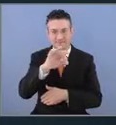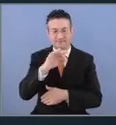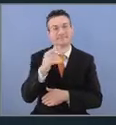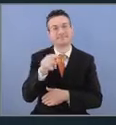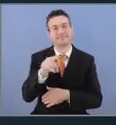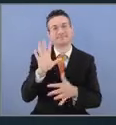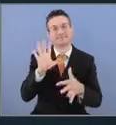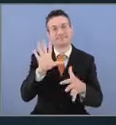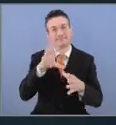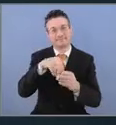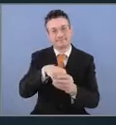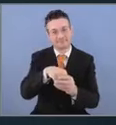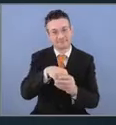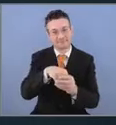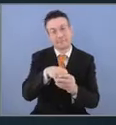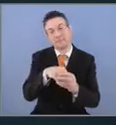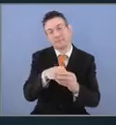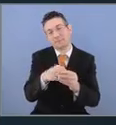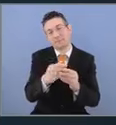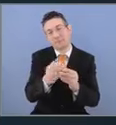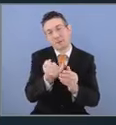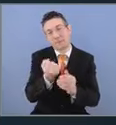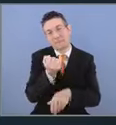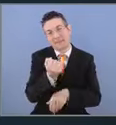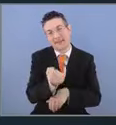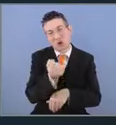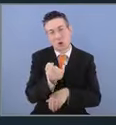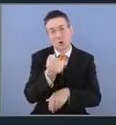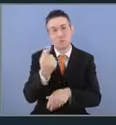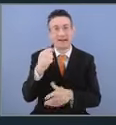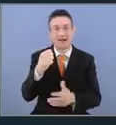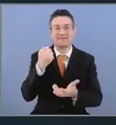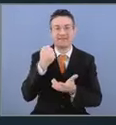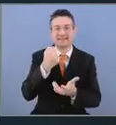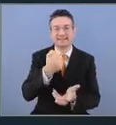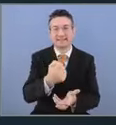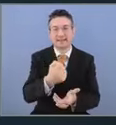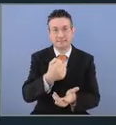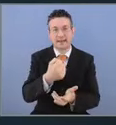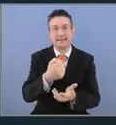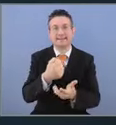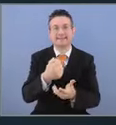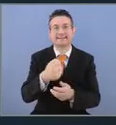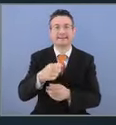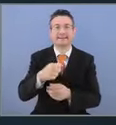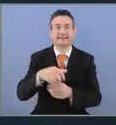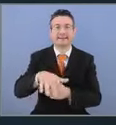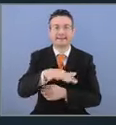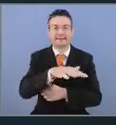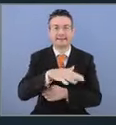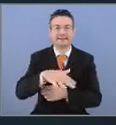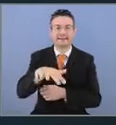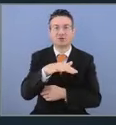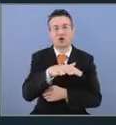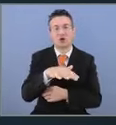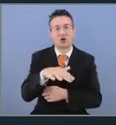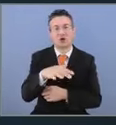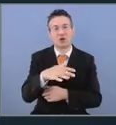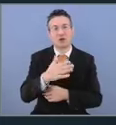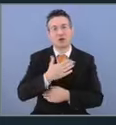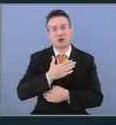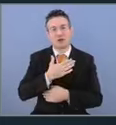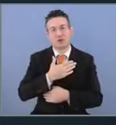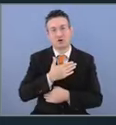probabilmente minoritaria degli investimenti nel settore, diciamo, della nostra regione,